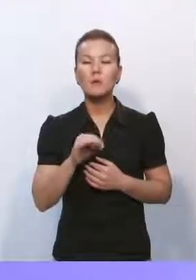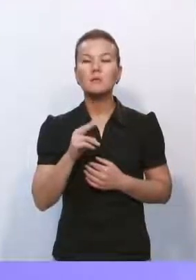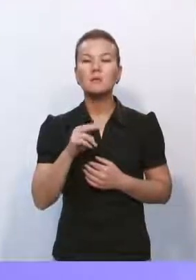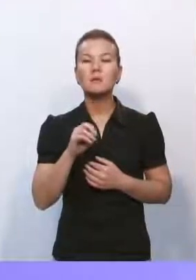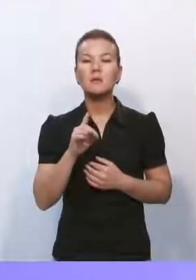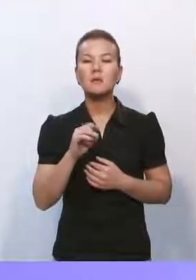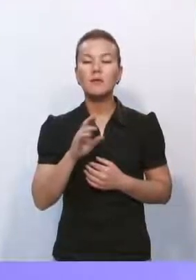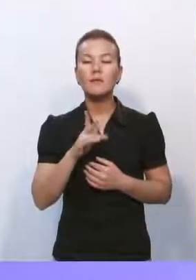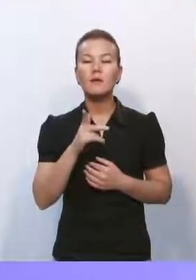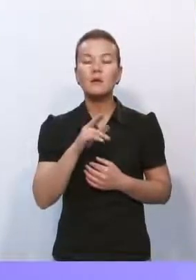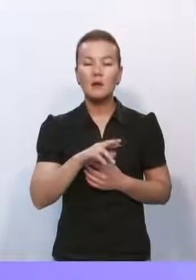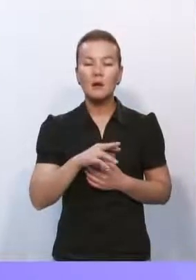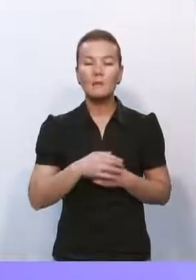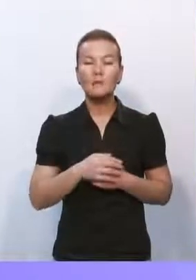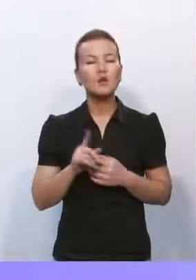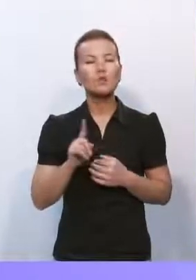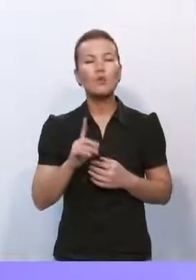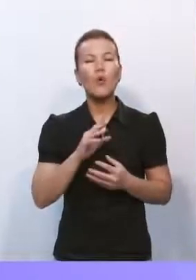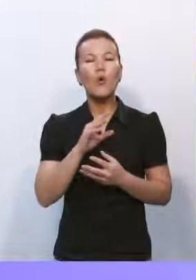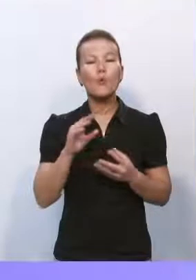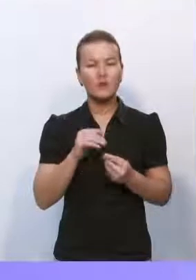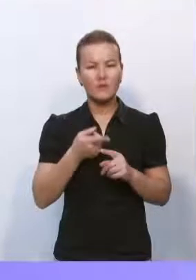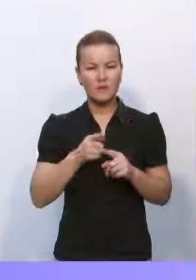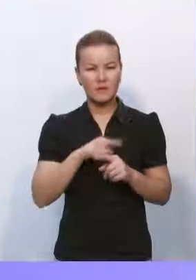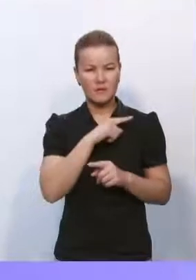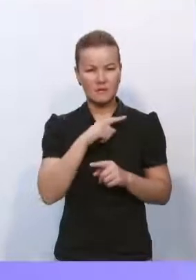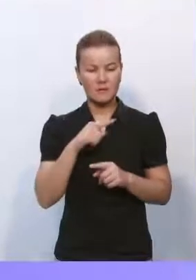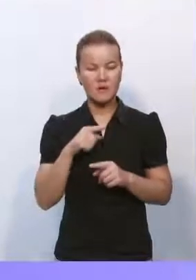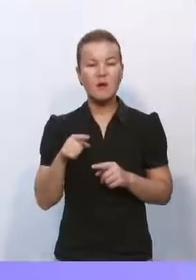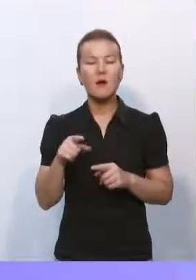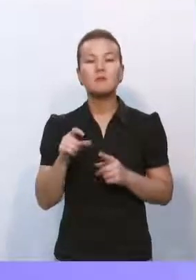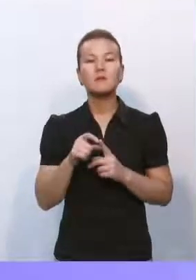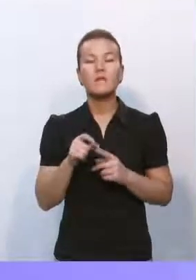деревья. Что общего в этих словах?